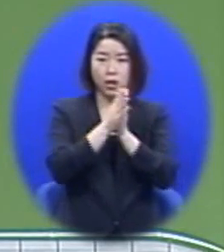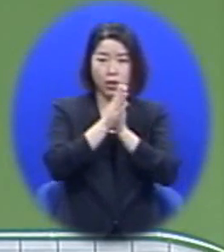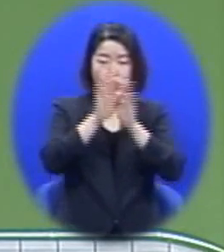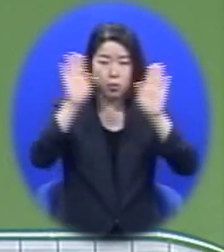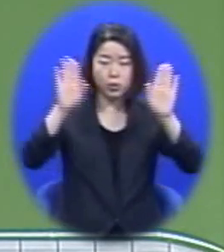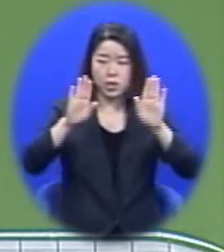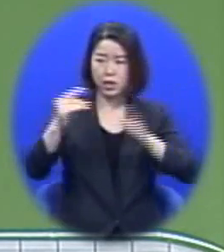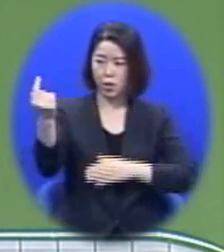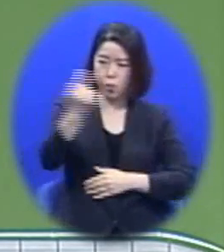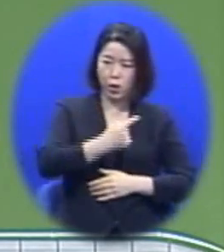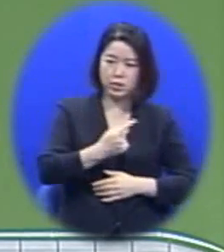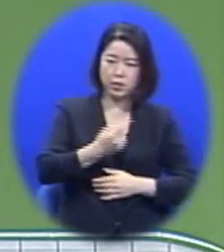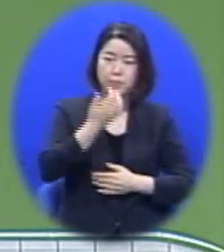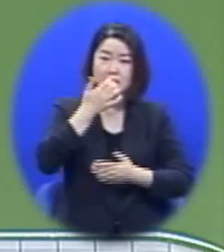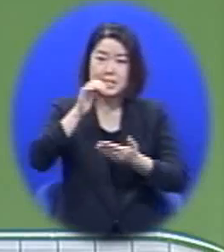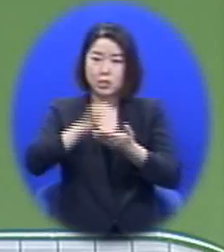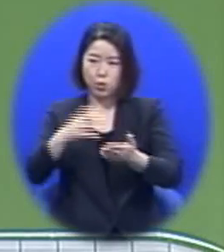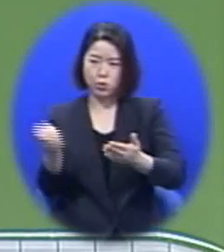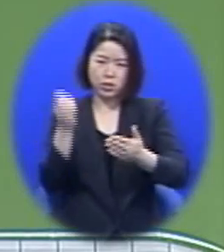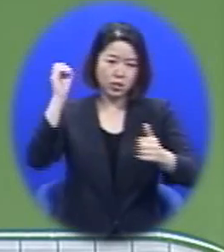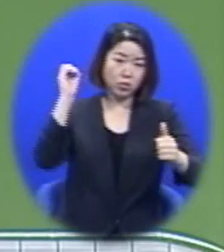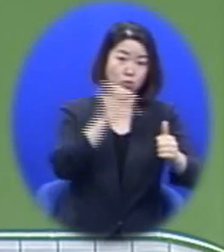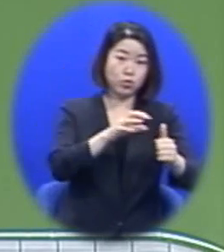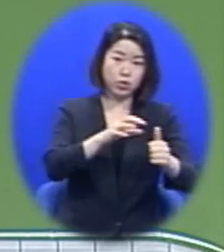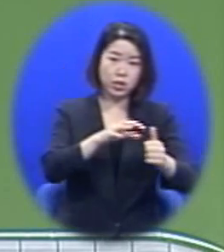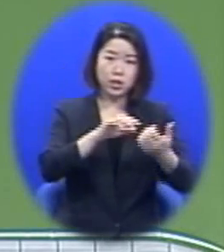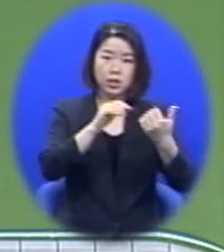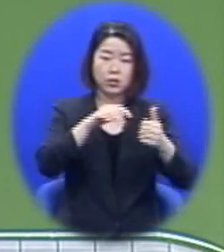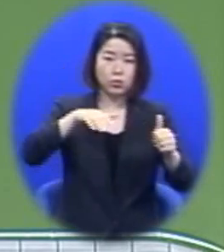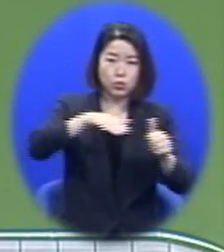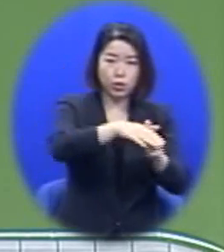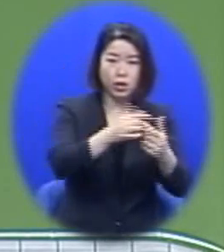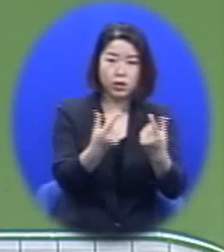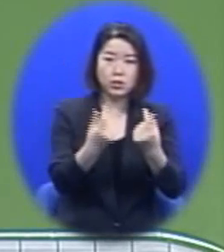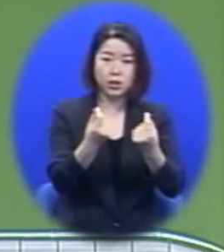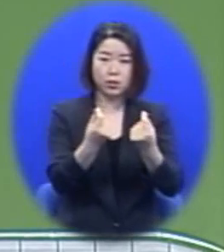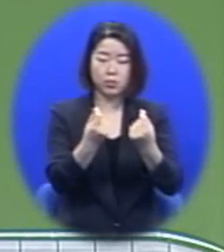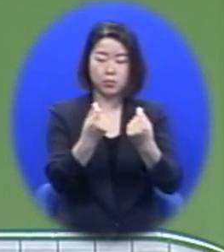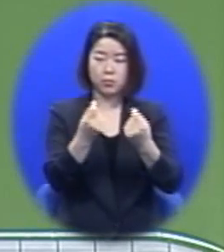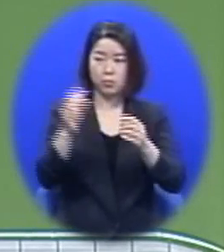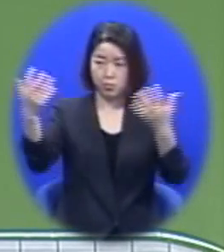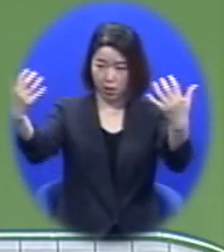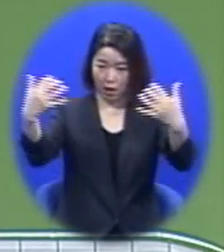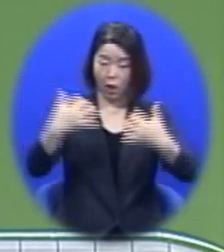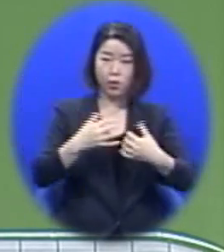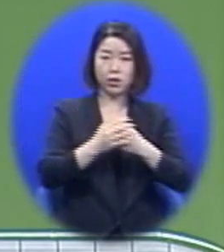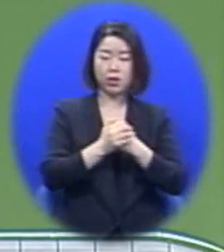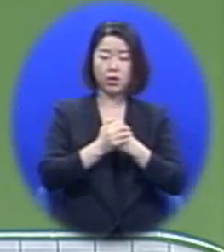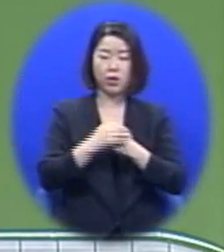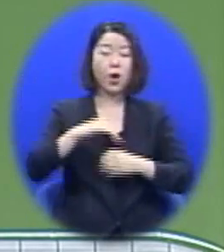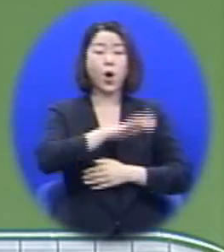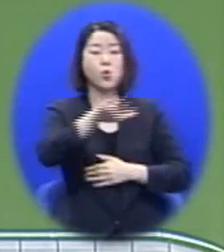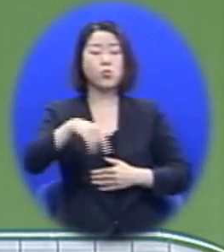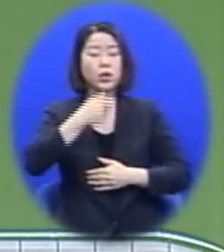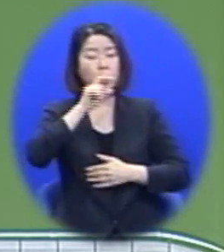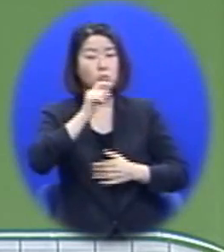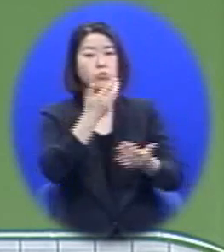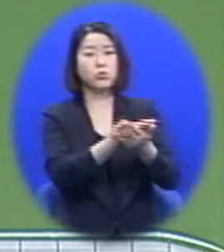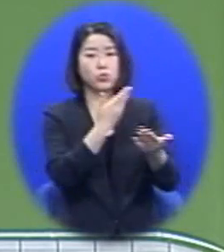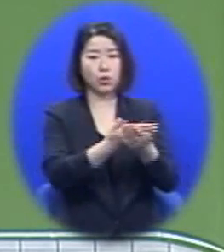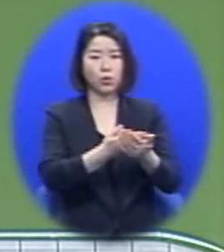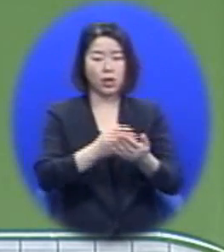모세를 돌을 던져서 죽일 태세입니다. 모세, 우리에게 물을 줘. 아니, 왜 우리를, 잘 사는